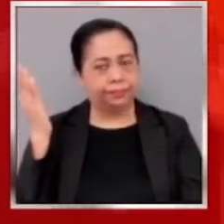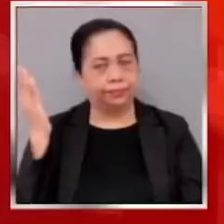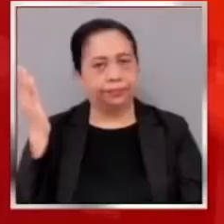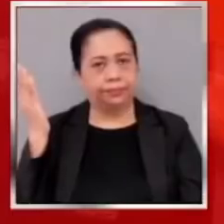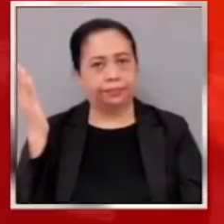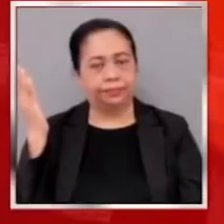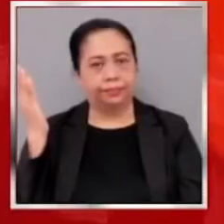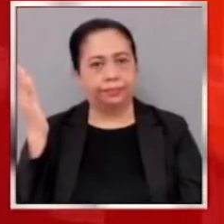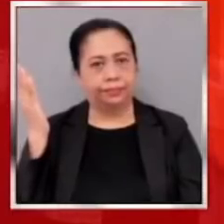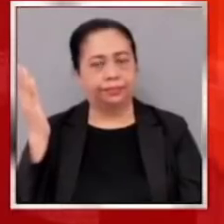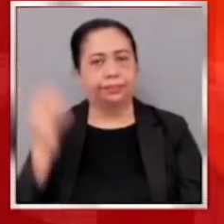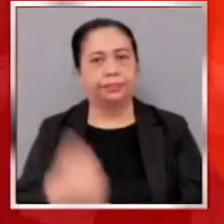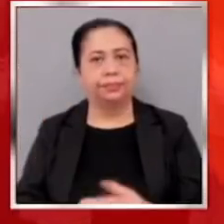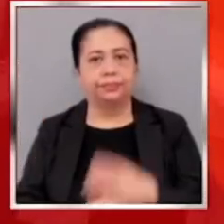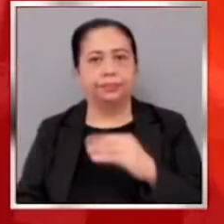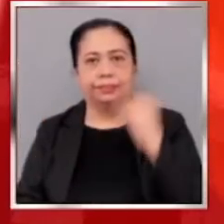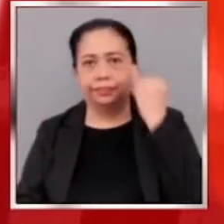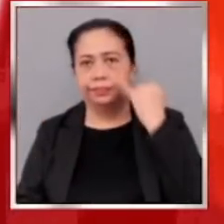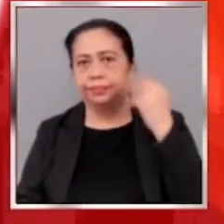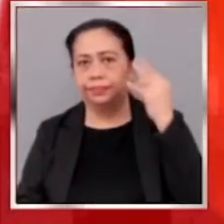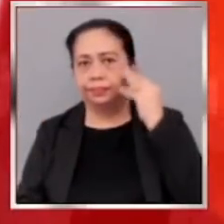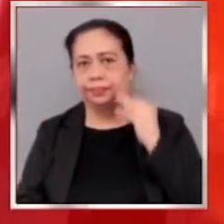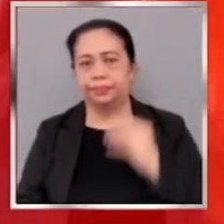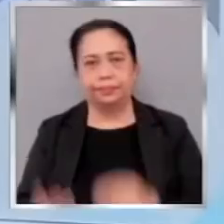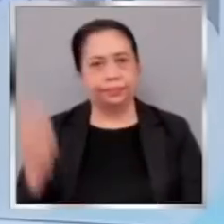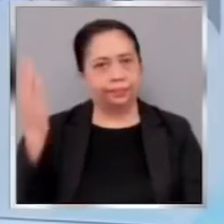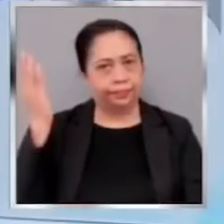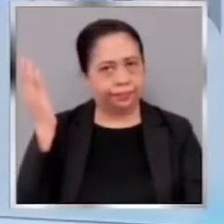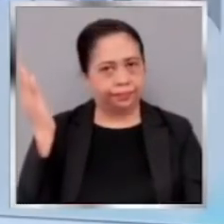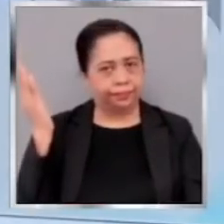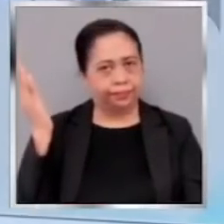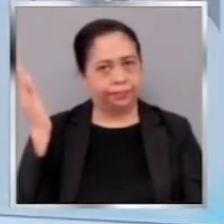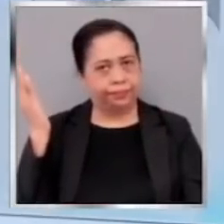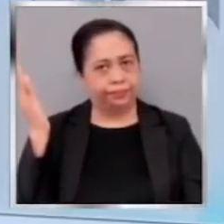85,894. At Jose Montemayor Jr. na may